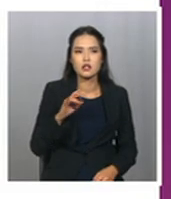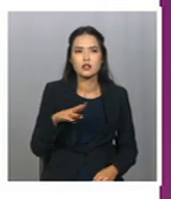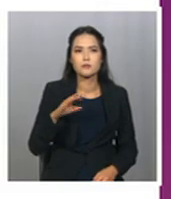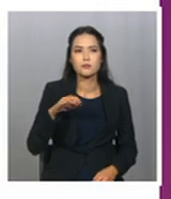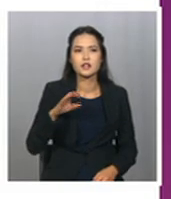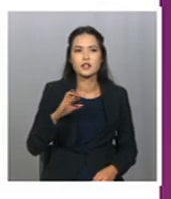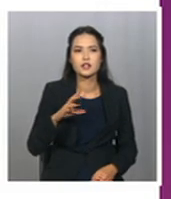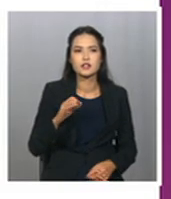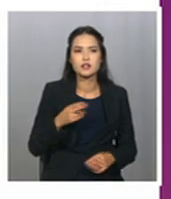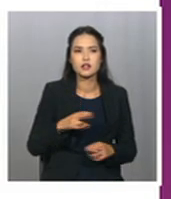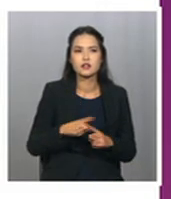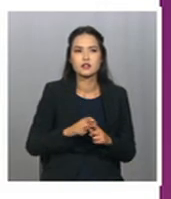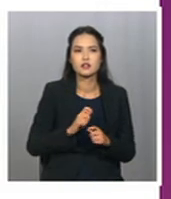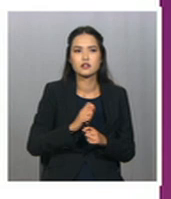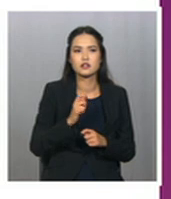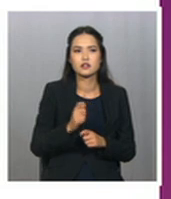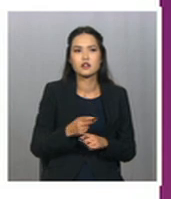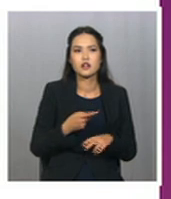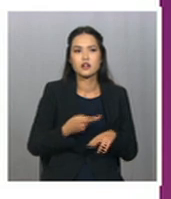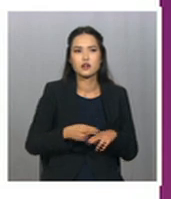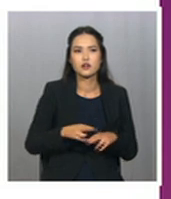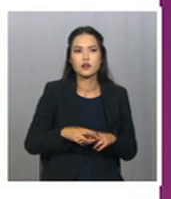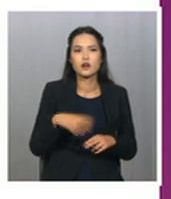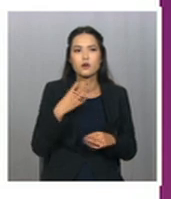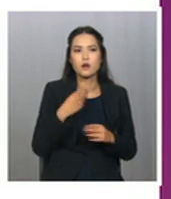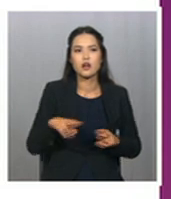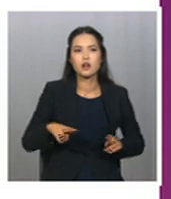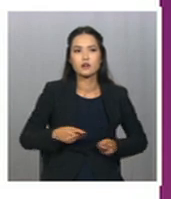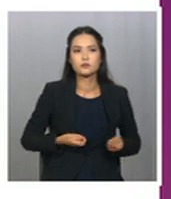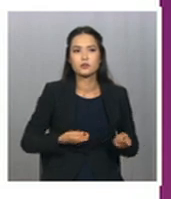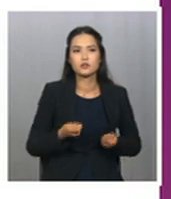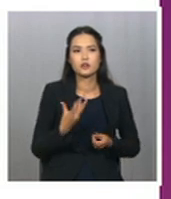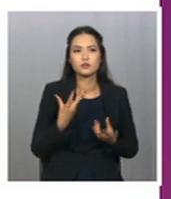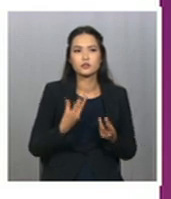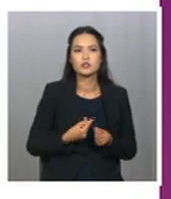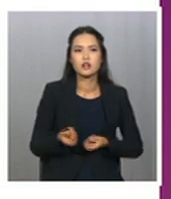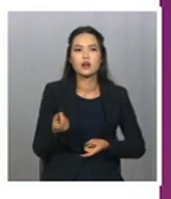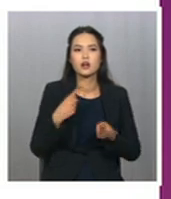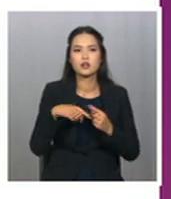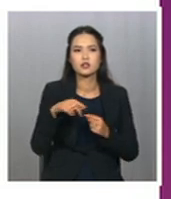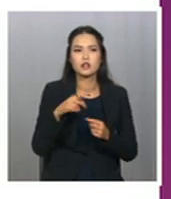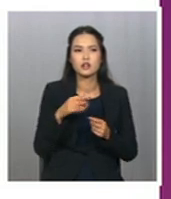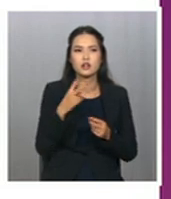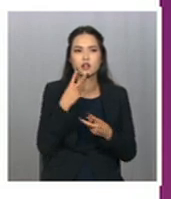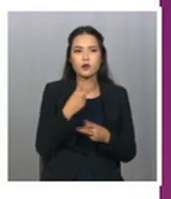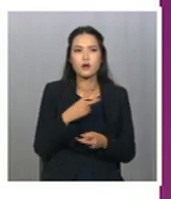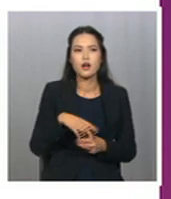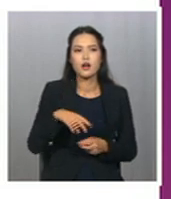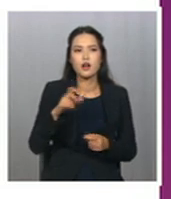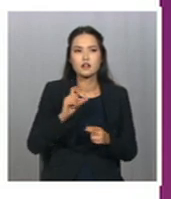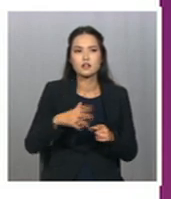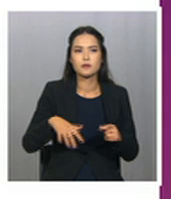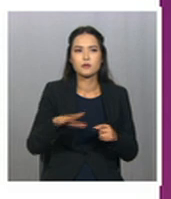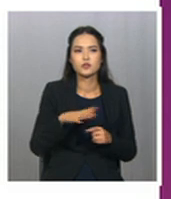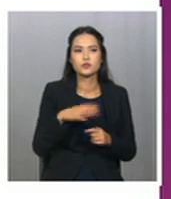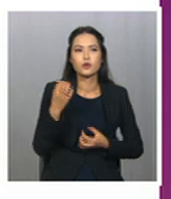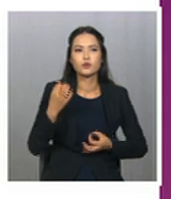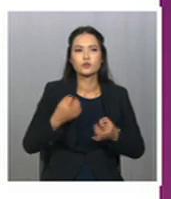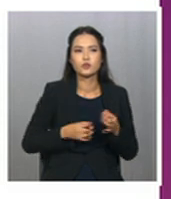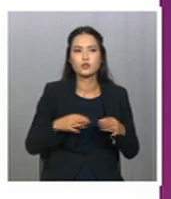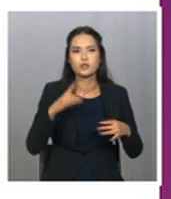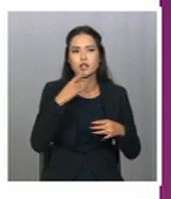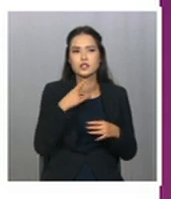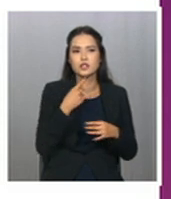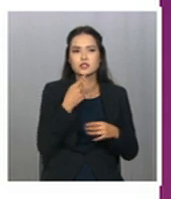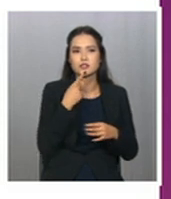енді. Қарқаралы петициясының өлкенің әкімшілік басқару жүйесіне қайта құру, азаматтық және сот ісін қазақ тілінде